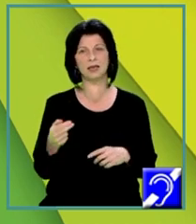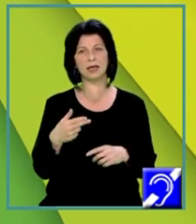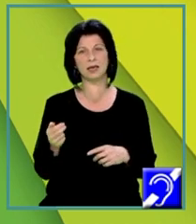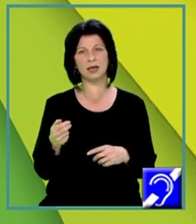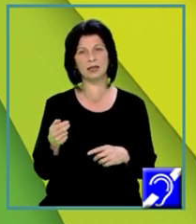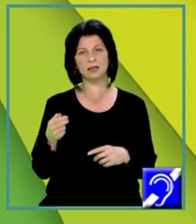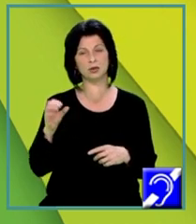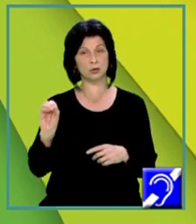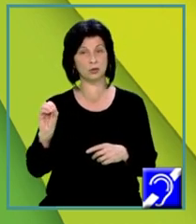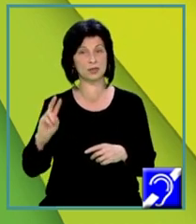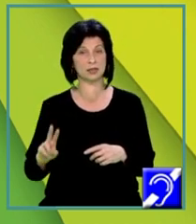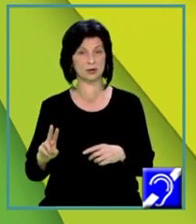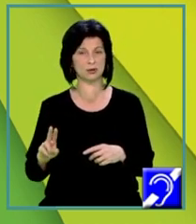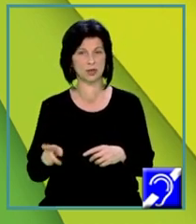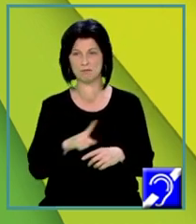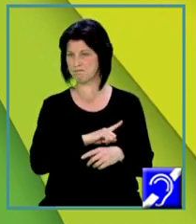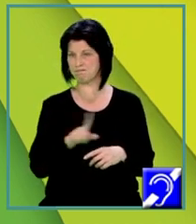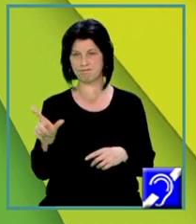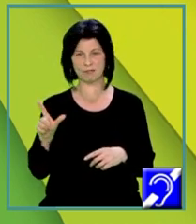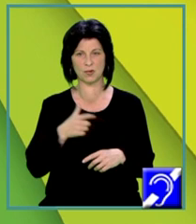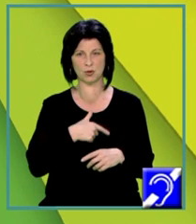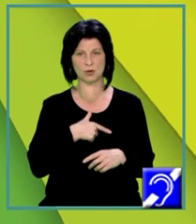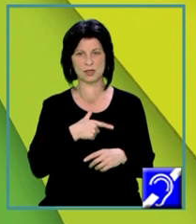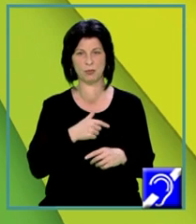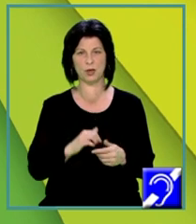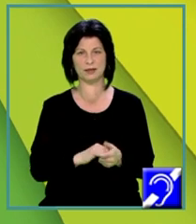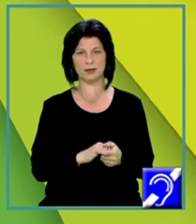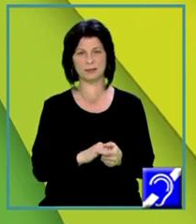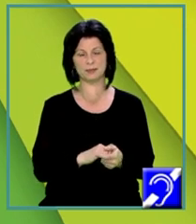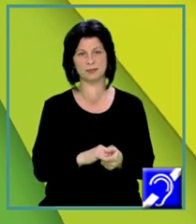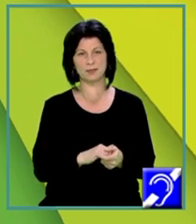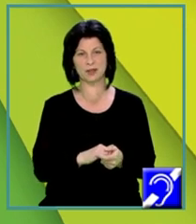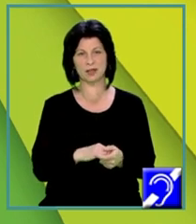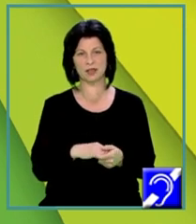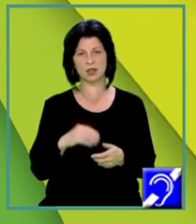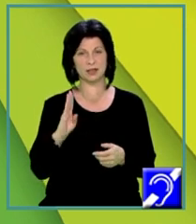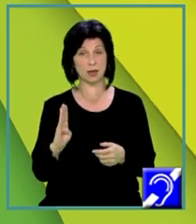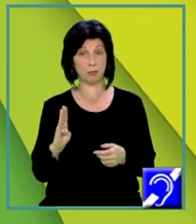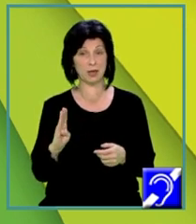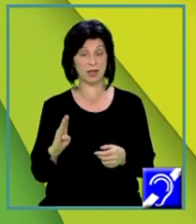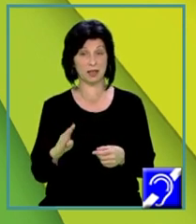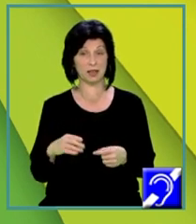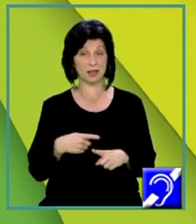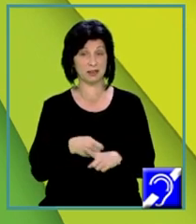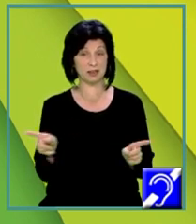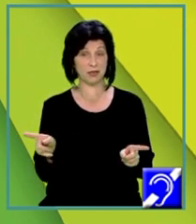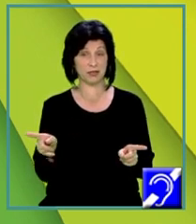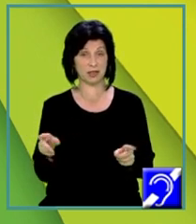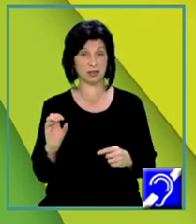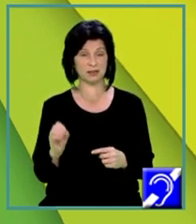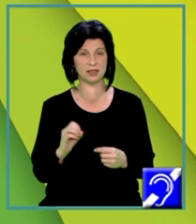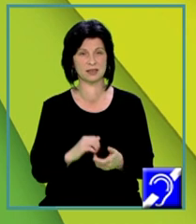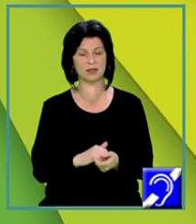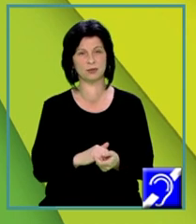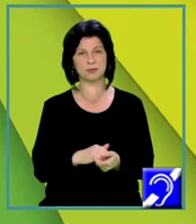prin Marea bine să seara in continuare determinantul fiind zero din apa tratată minus de